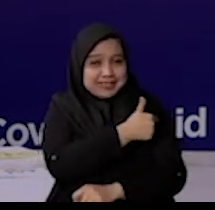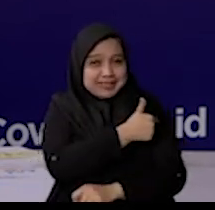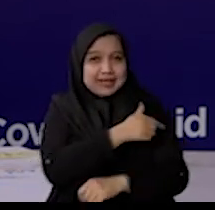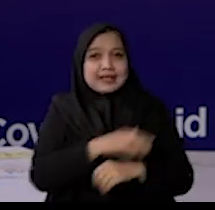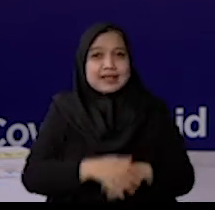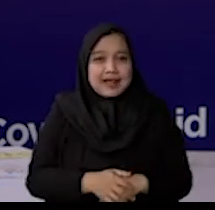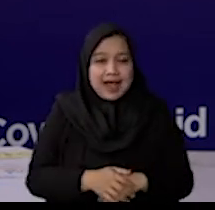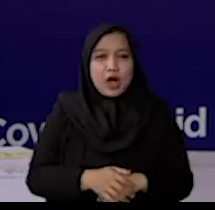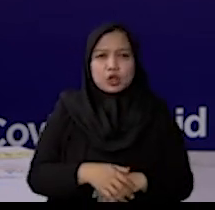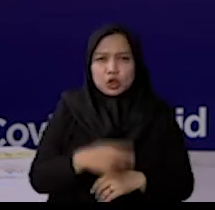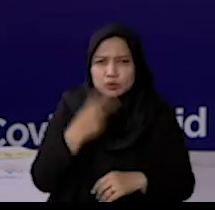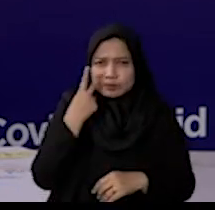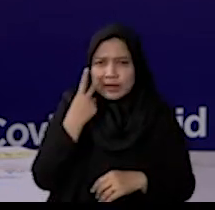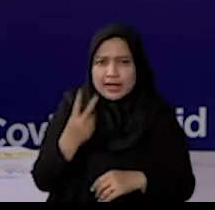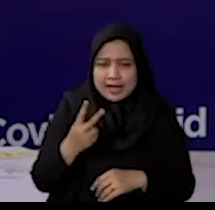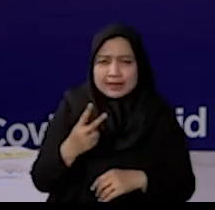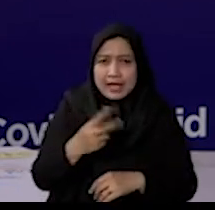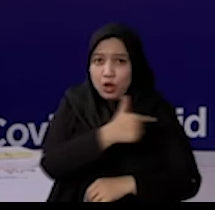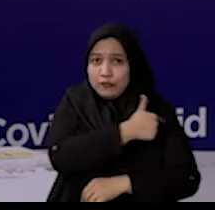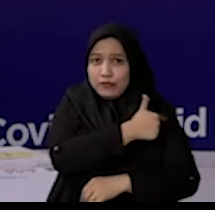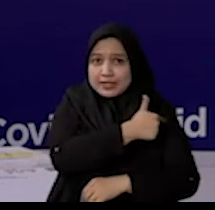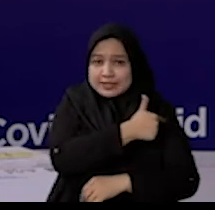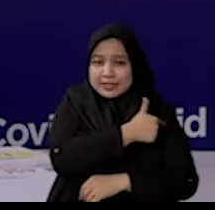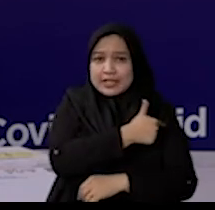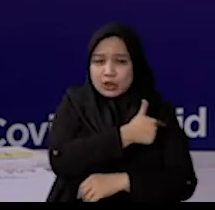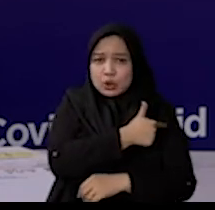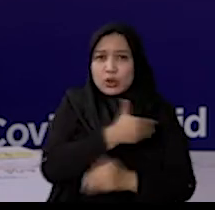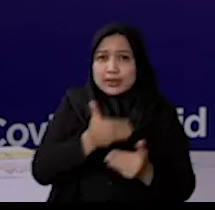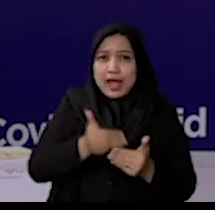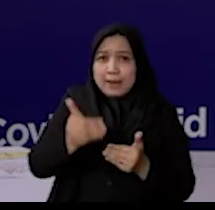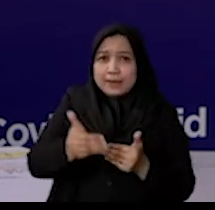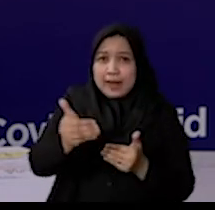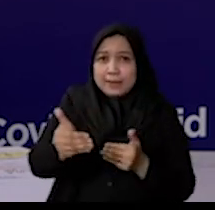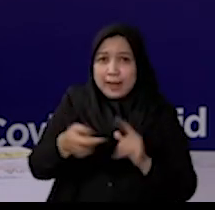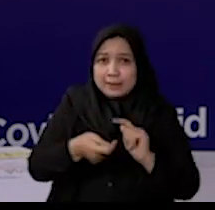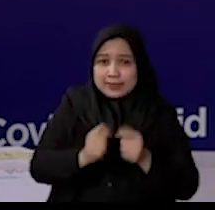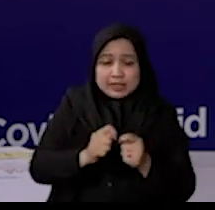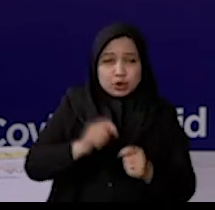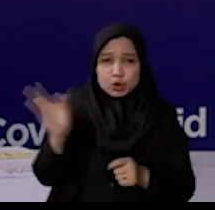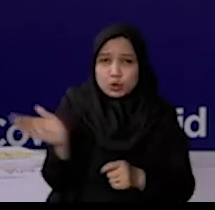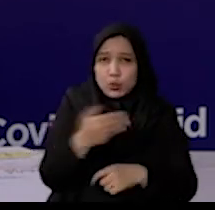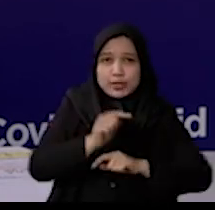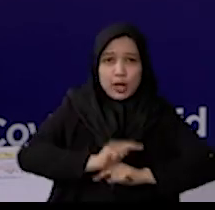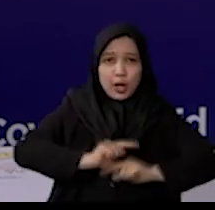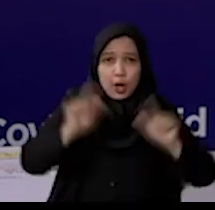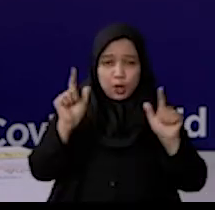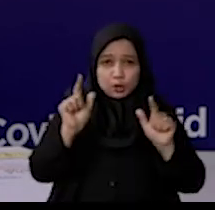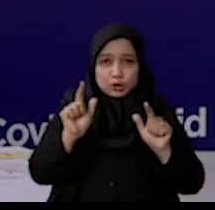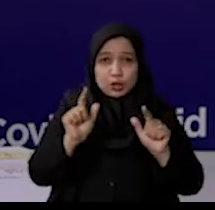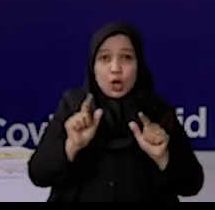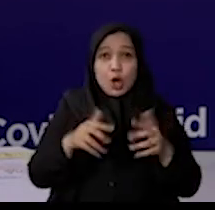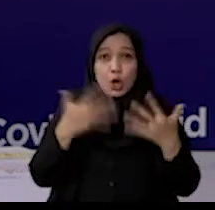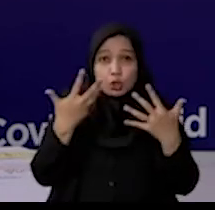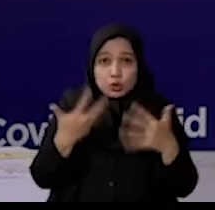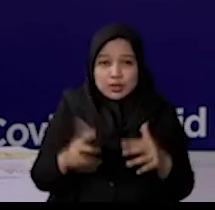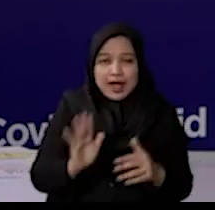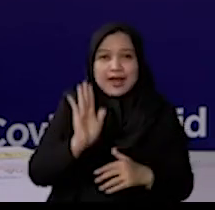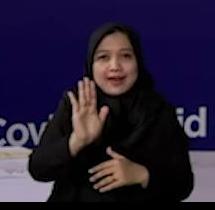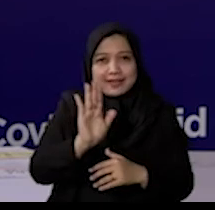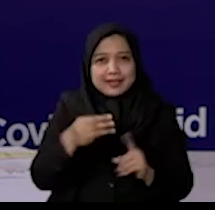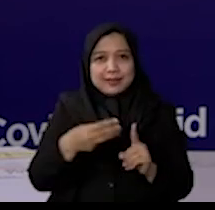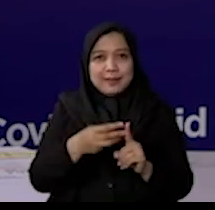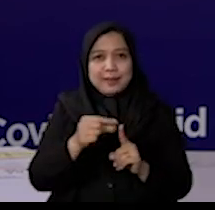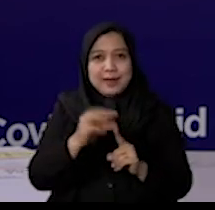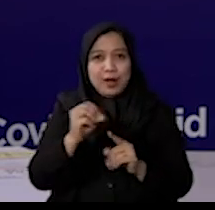vaksin-vaksin yang dikembangkan dapat lolos seluruh tahapan uji klinis sebelum nantinya mendapat persetujuan dari Badan